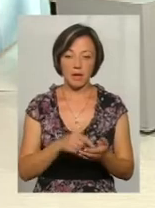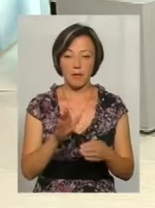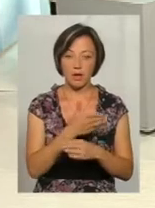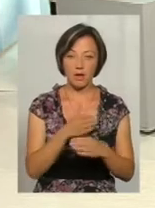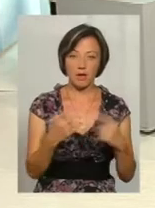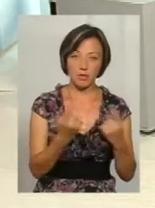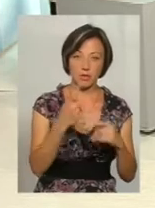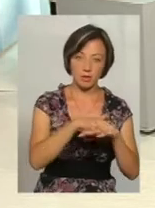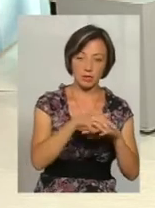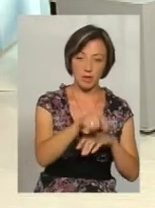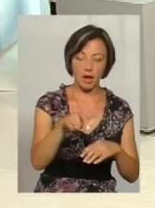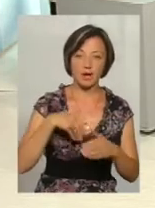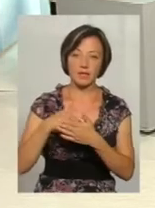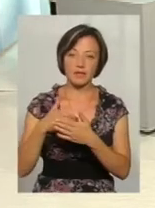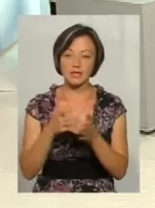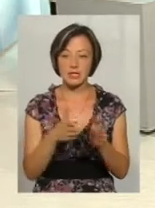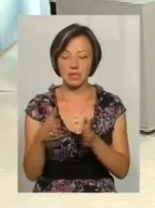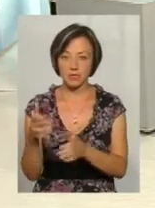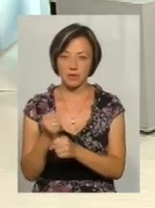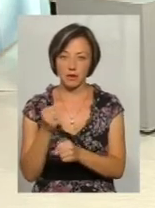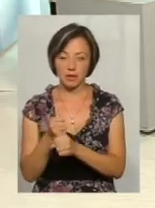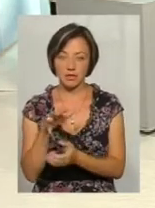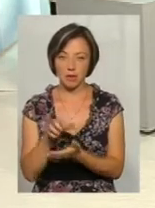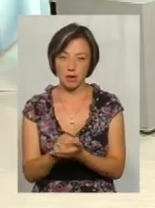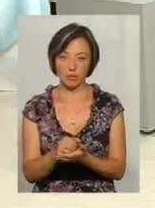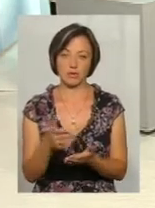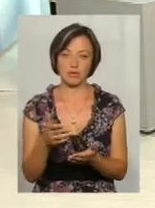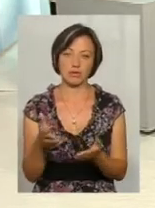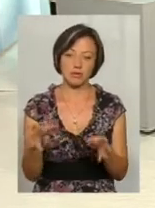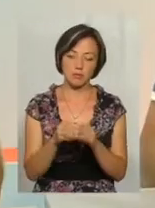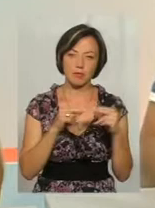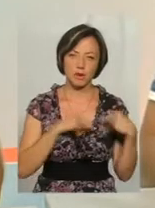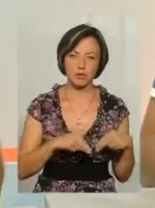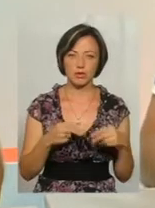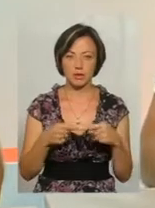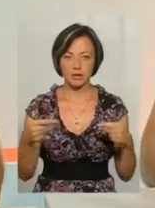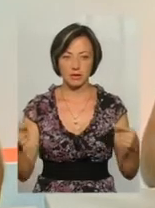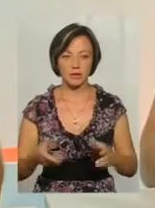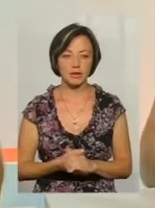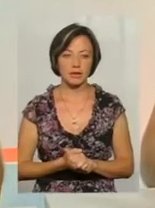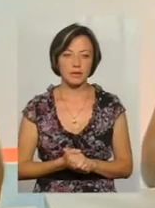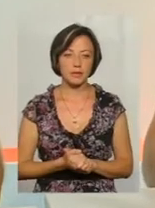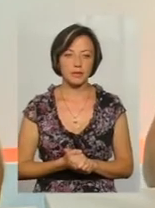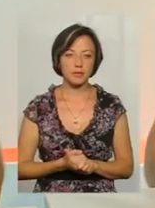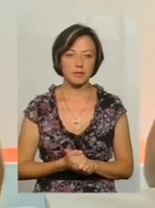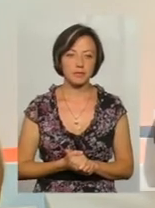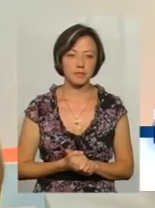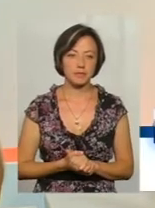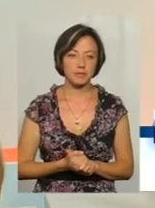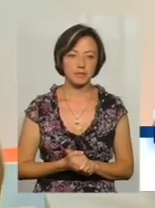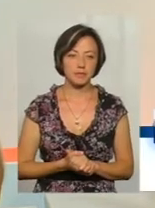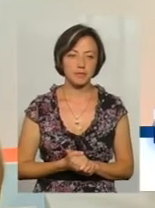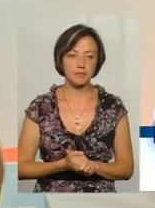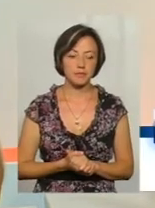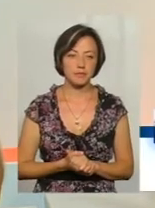громадян і от громадських активістів, які системно займаються громадською роботою, там співпрацюють, так, протидіють